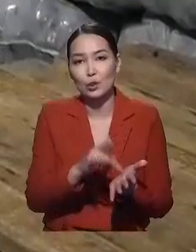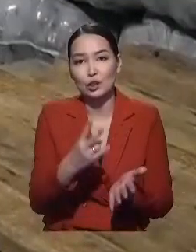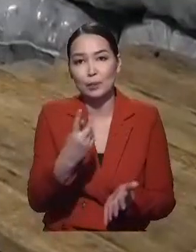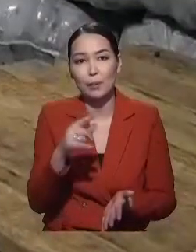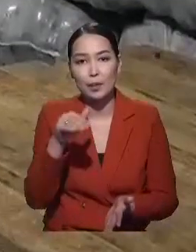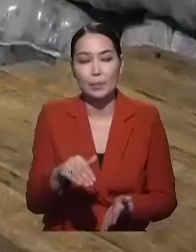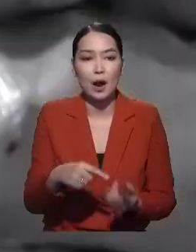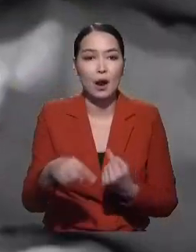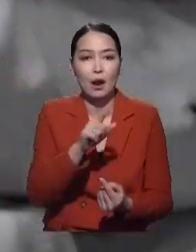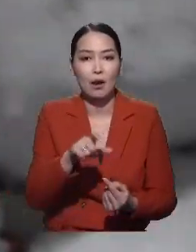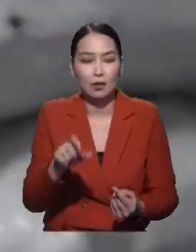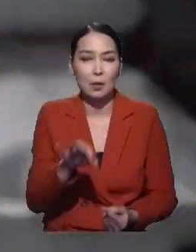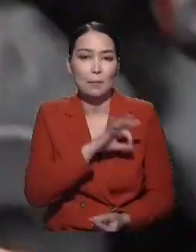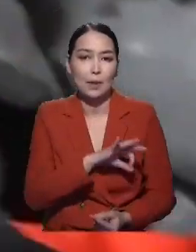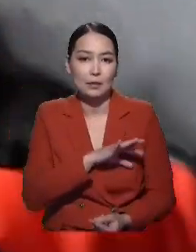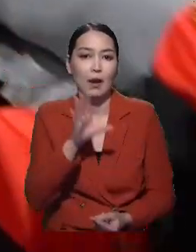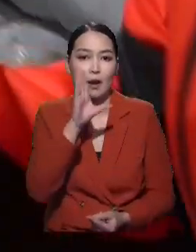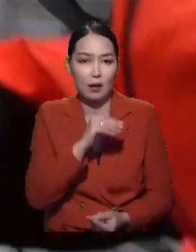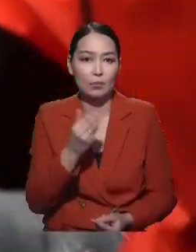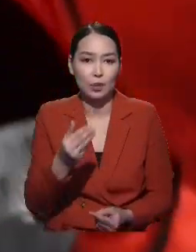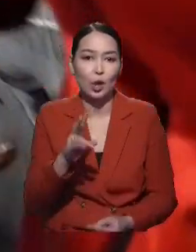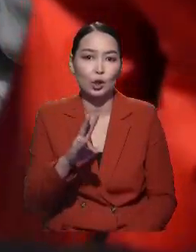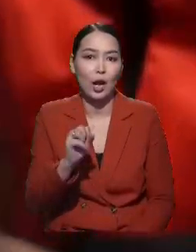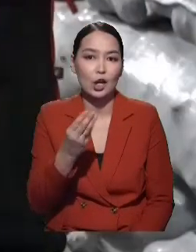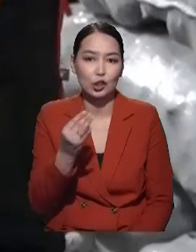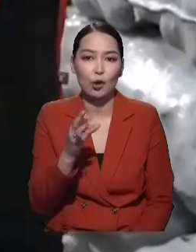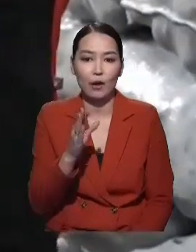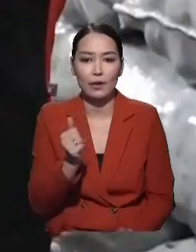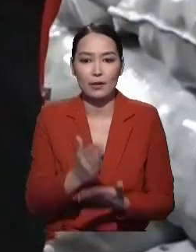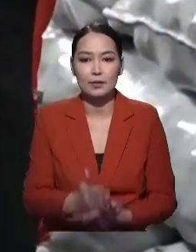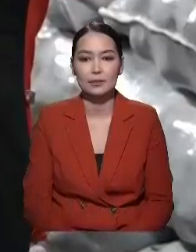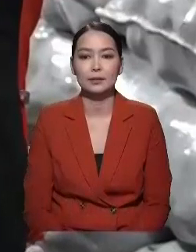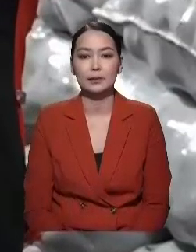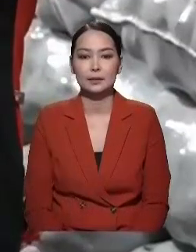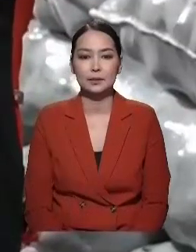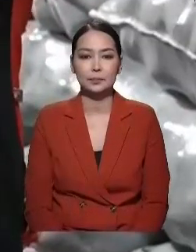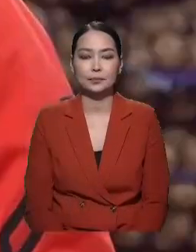астам кәсіпкер қолдана алады. Солардың бірі Нұргүл Ашықова.